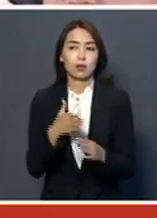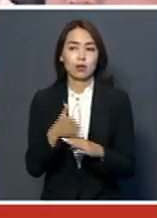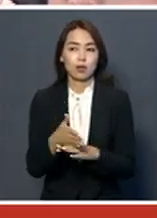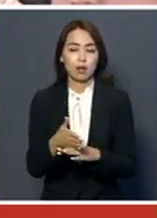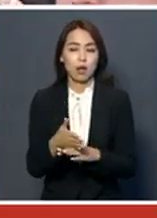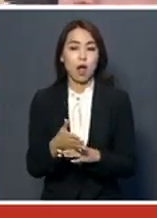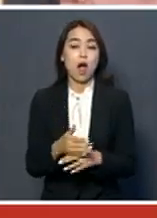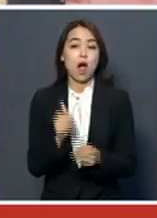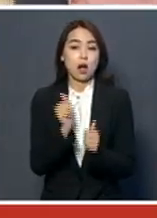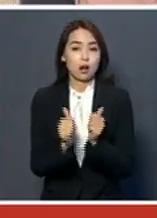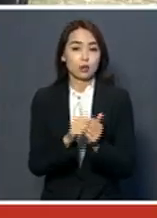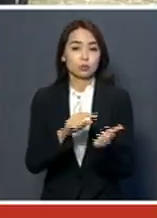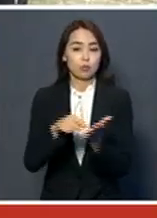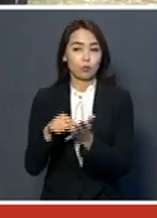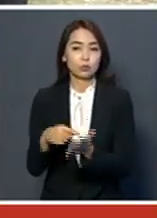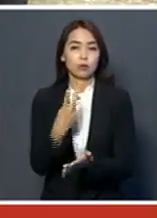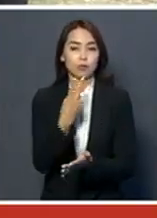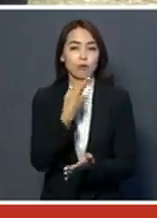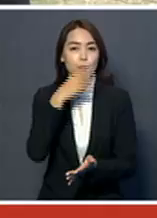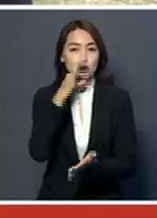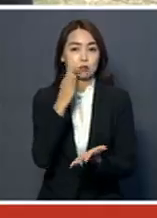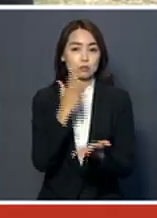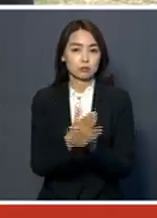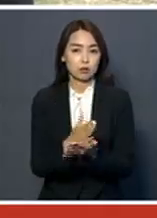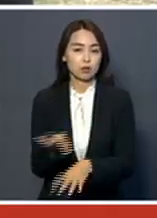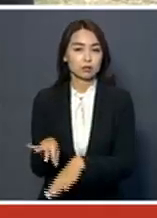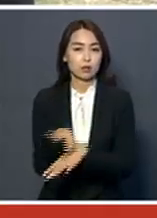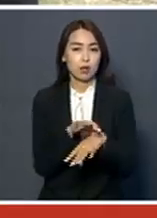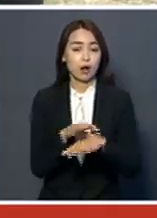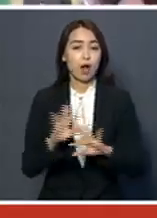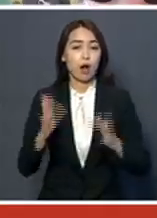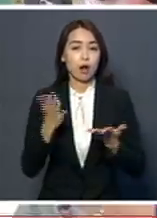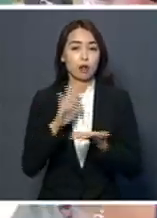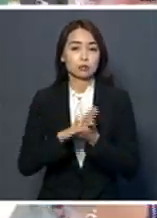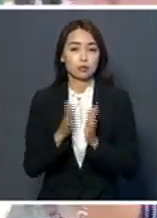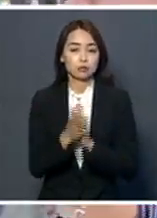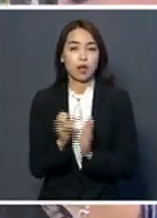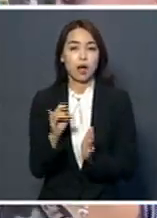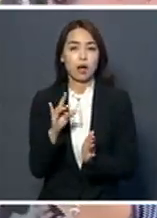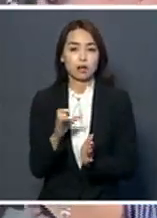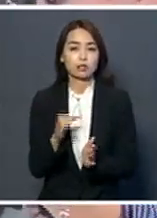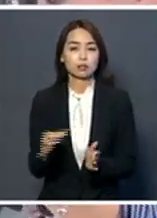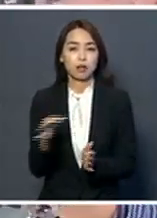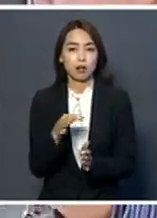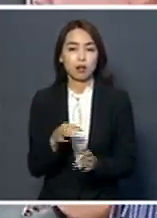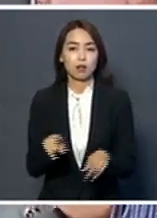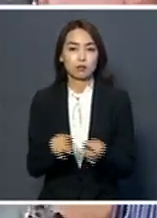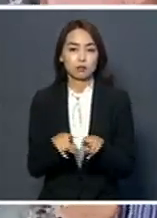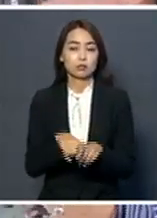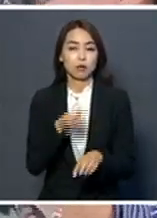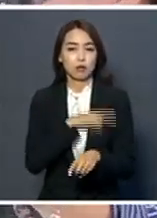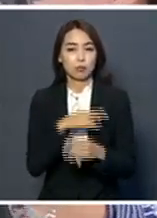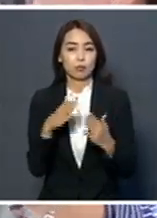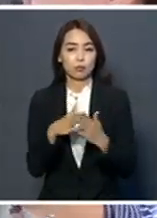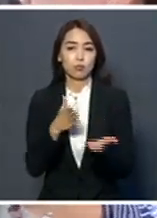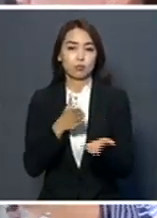екі полицей қызметкерлер тұр. Ондай жағдай болса, онда арыз жазыңыздар, тергеушілер үйлеріңізге барады да қарайды.